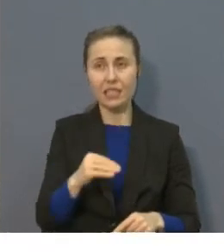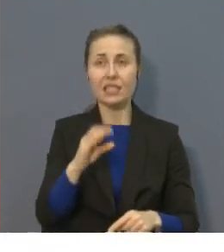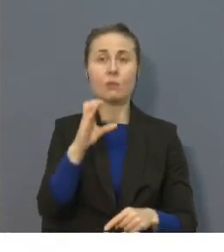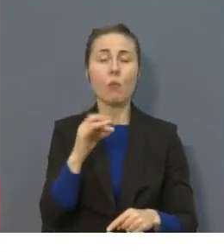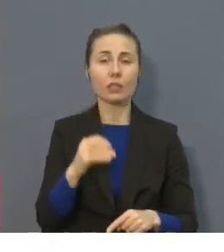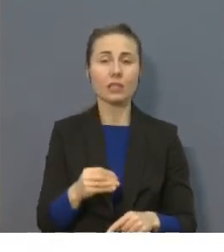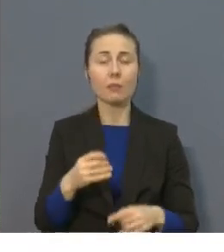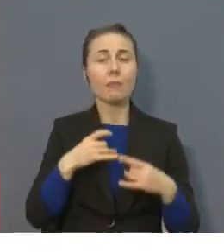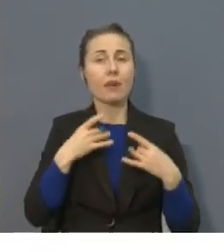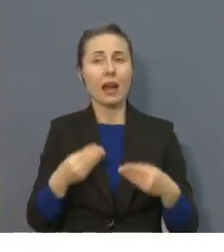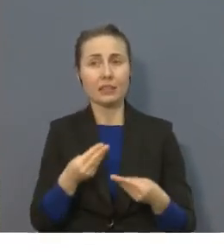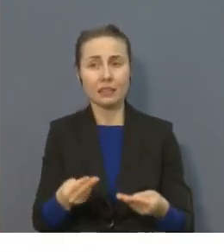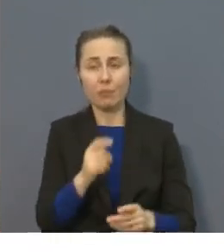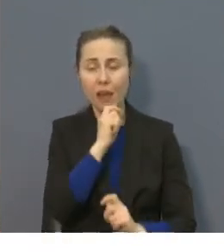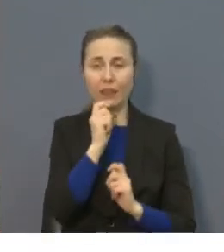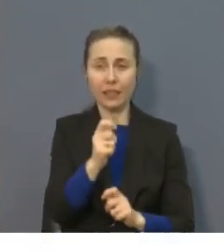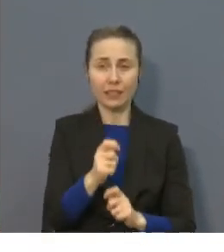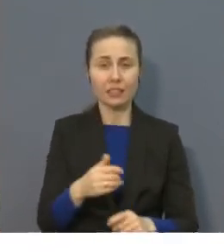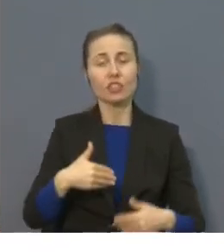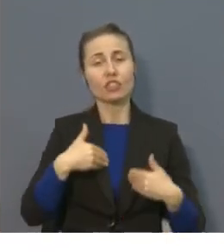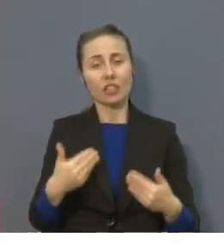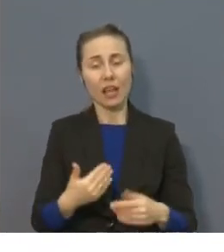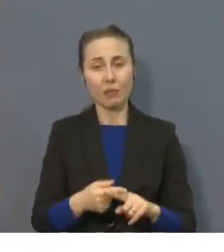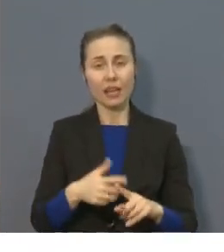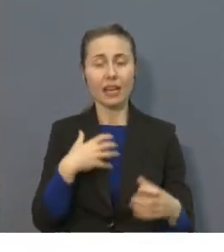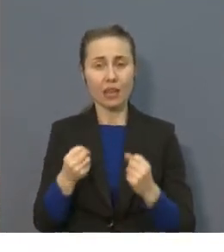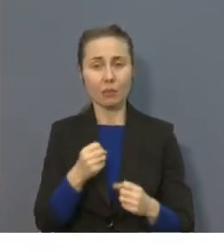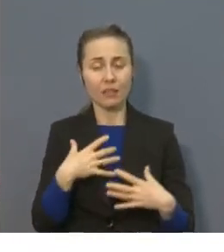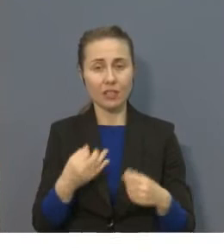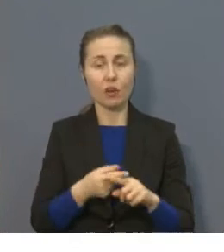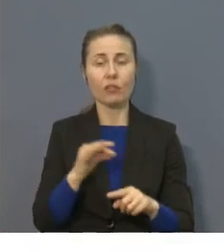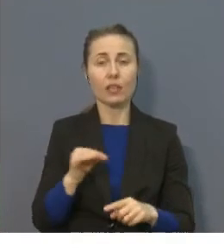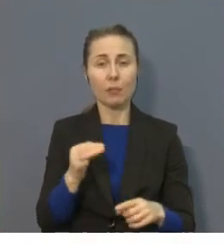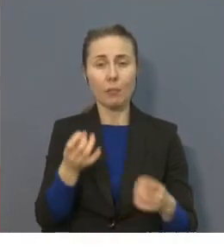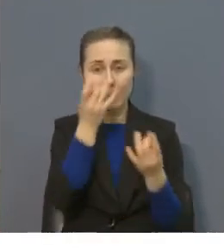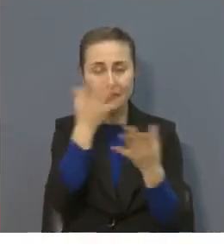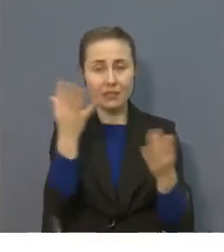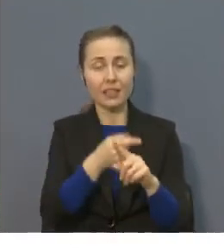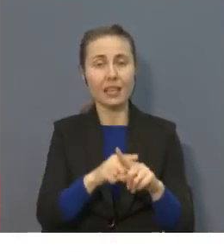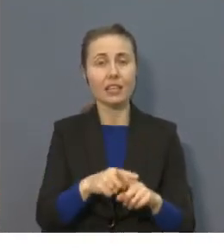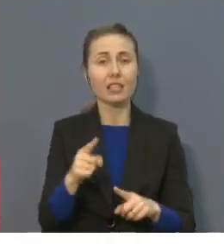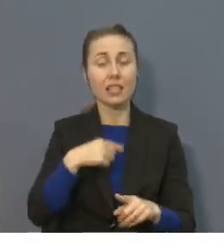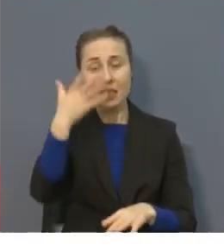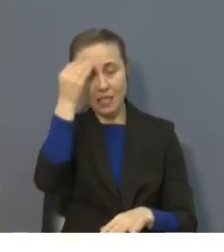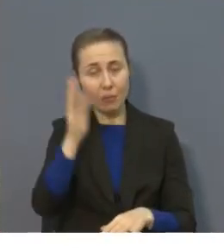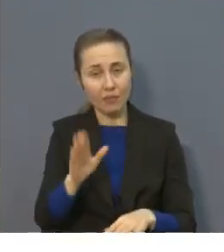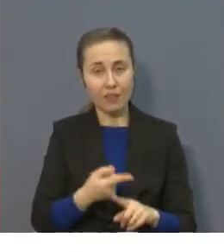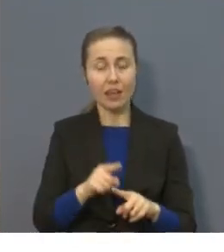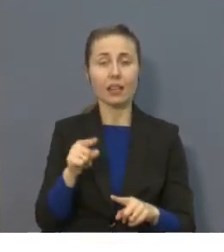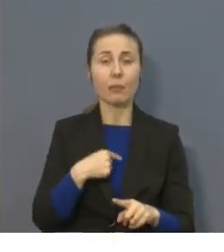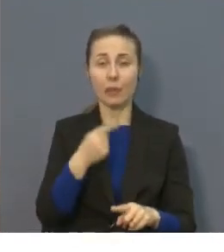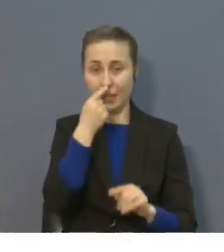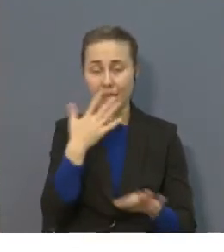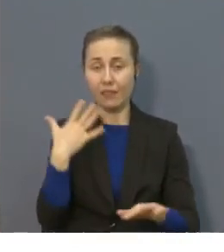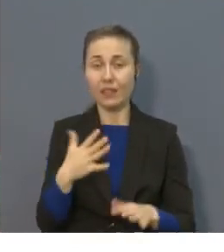берген үшін. Зор денсаулық тілеймін. Гүлдене беріңіздер. Бізді ұмытпай жиі қуантатындар үшін ризамын. Біз жақында ауылдан көшіп кеттік. Ауылдан көшіп